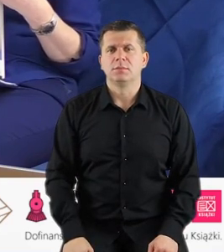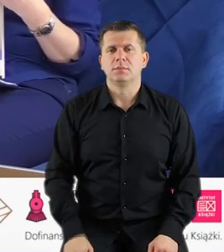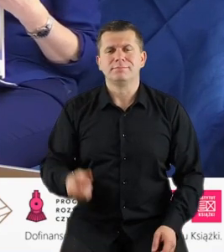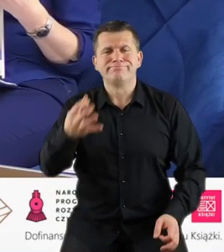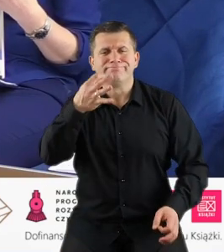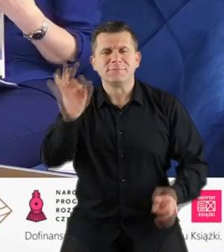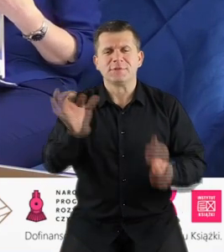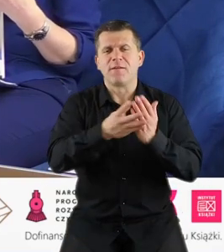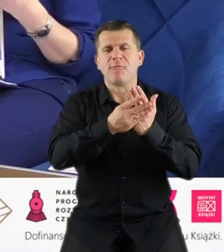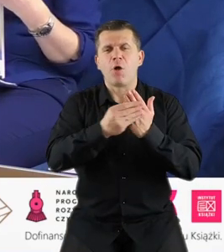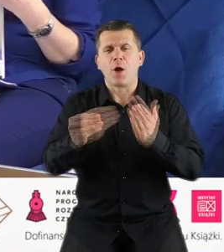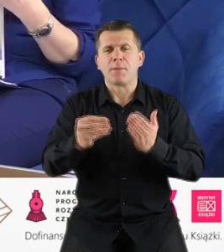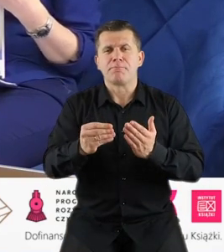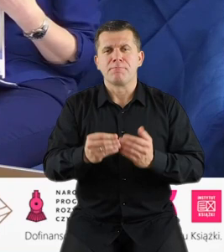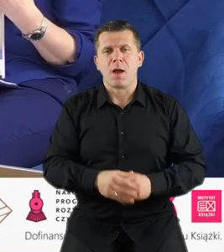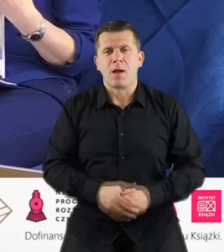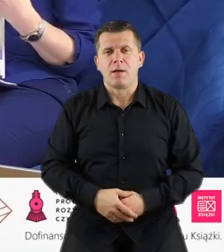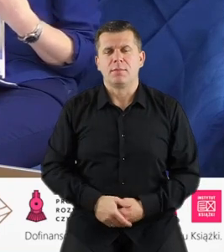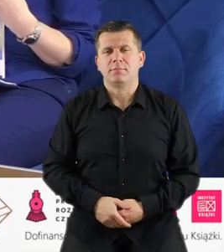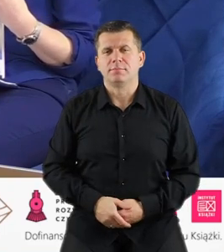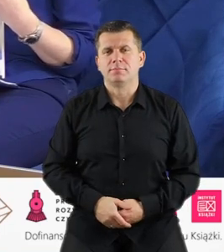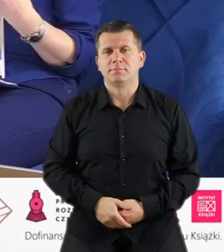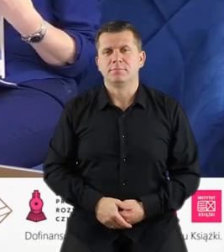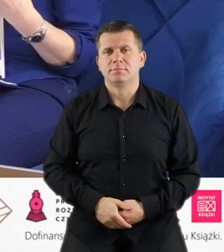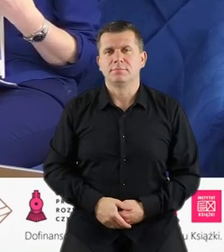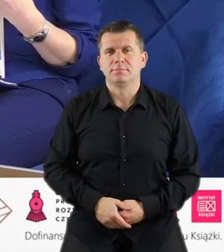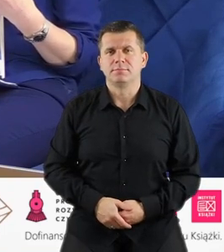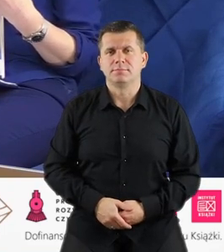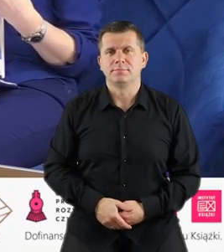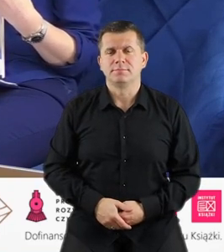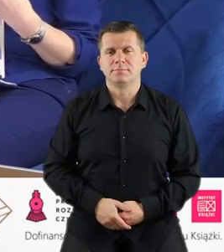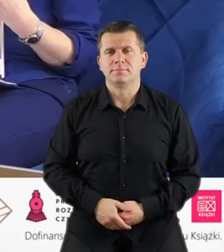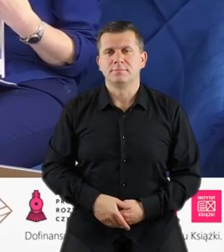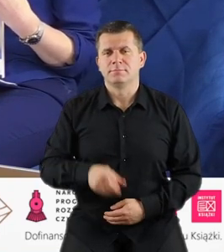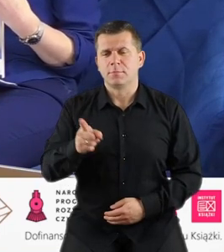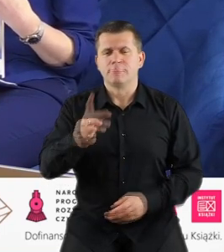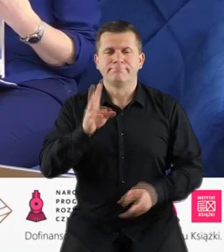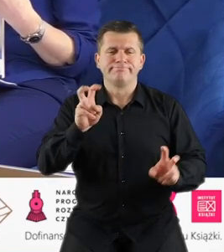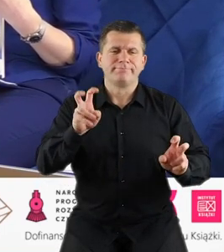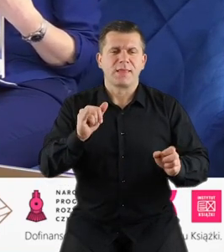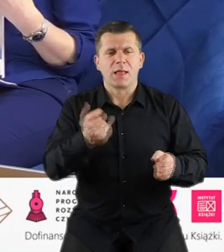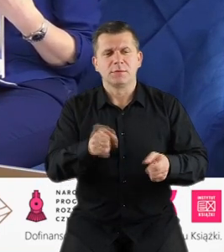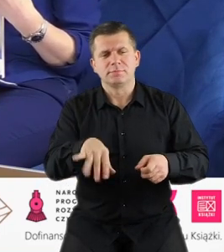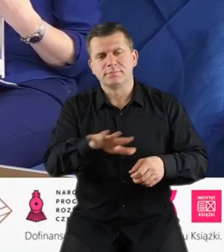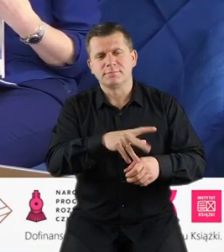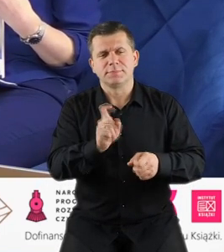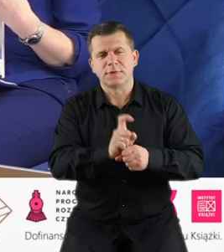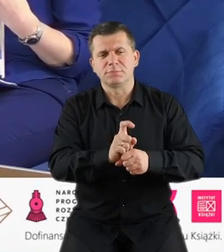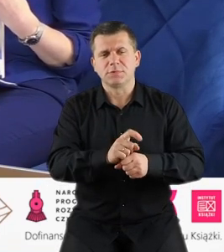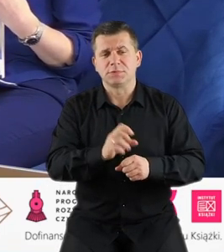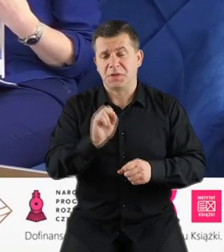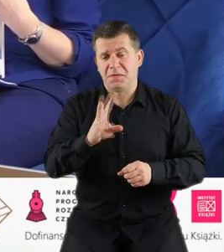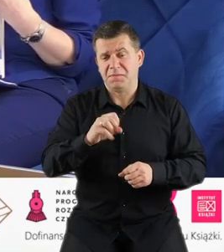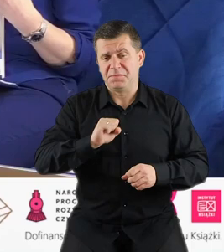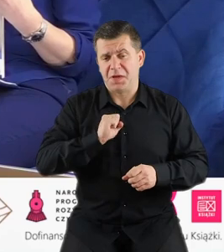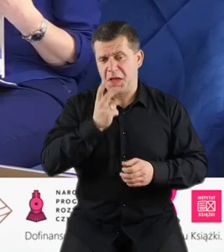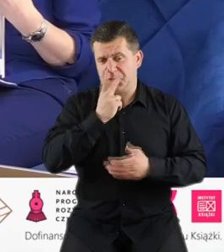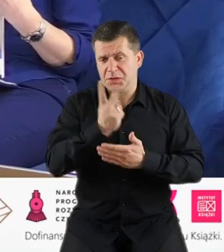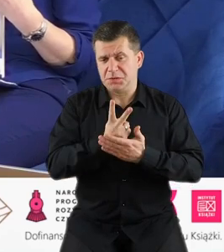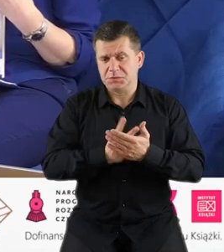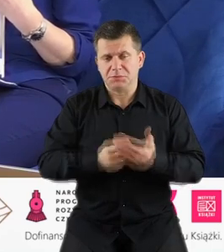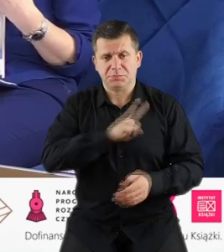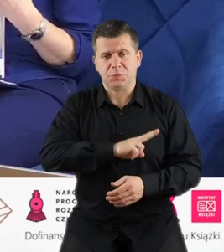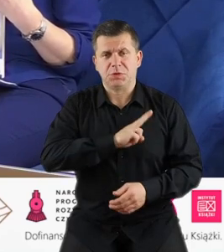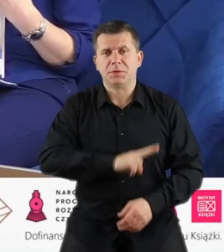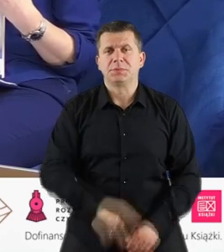właśnie formy, której on się tutaj, jakiejś konwencji, której on zaprzecza. No bardzo fajne odczytanie, bardzo mi się